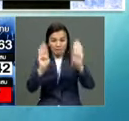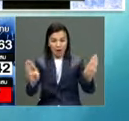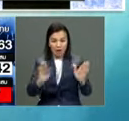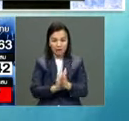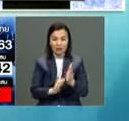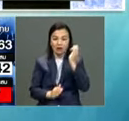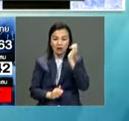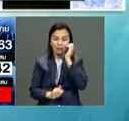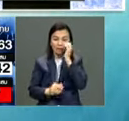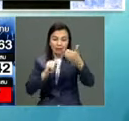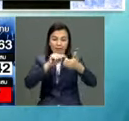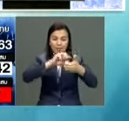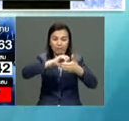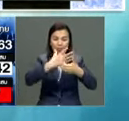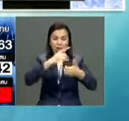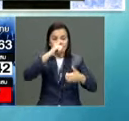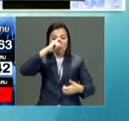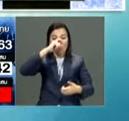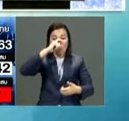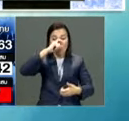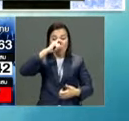ที่ร้านคนต่อวันทั้งวันเสาร์และวันอาทิตย์นะครับตัวเลขที่เราทราบนะครับตั้งแต่เราเปิดทำการมานะครับเป็นเวลาประมาณ8